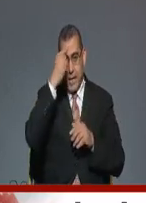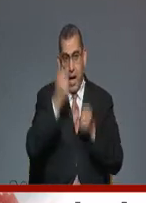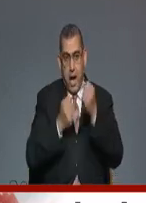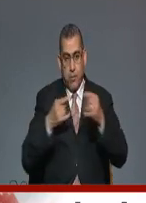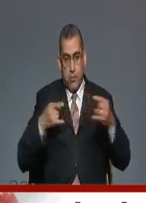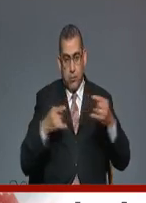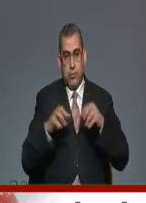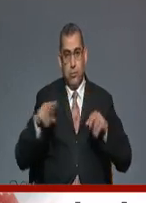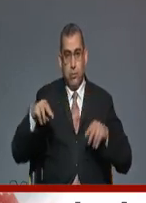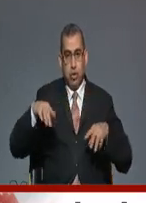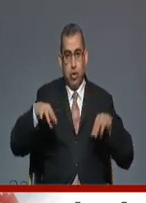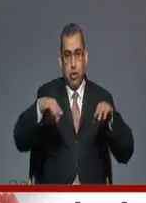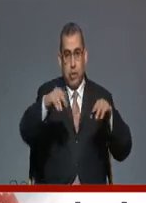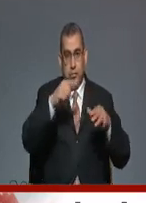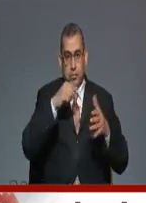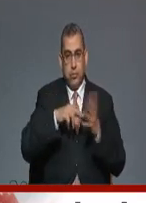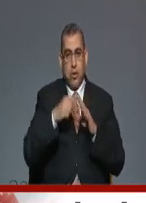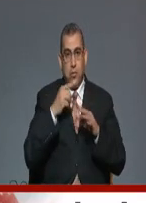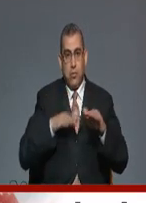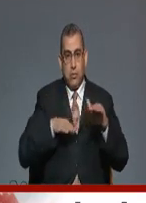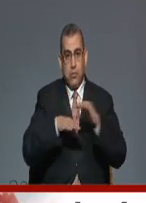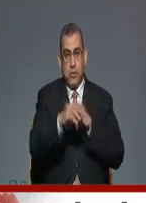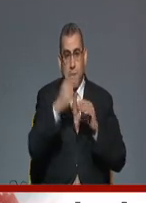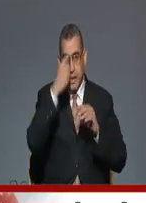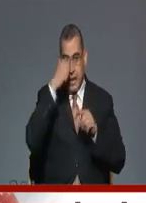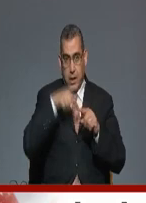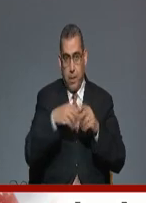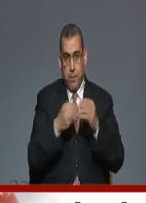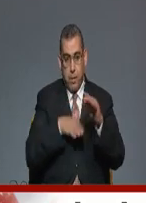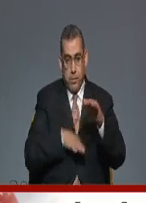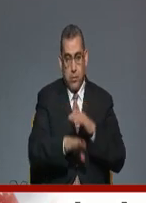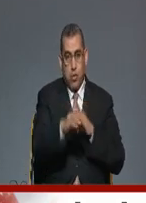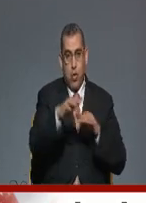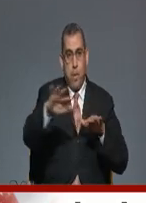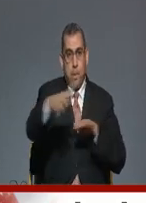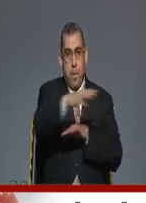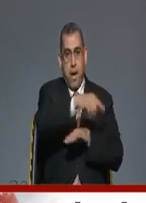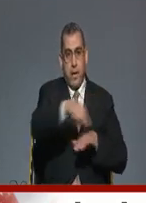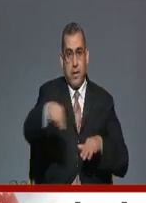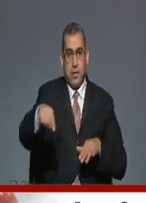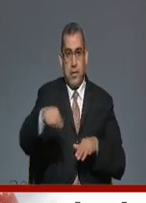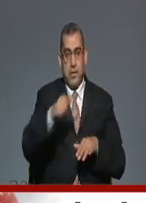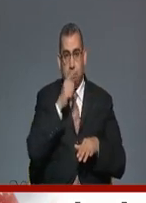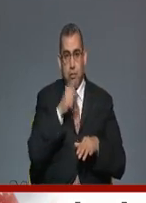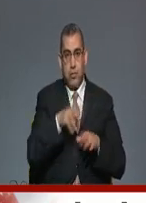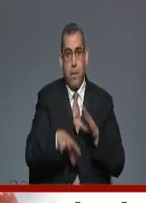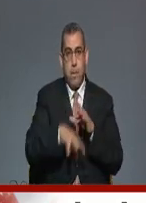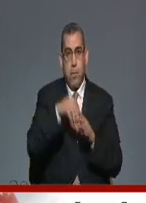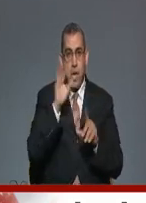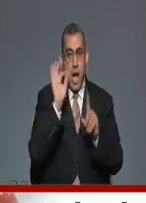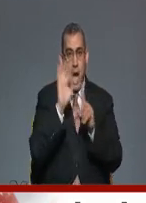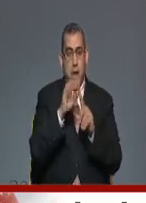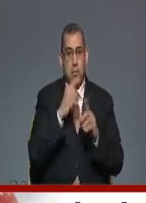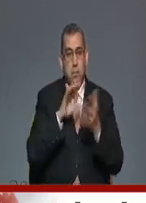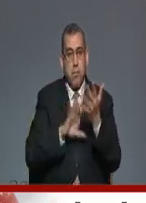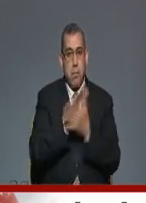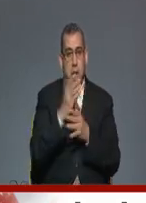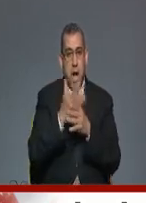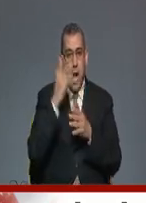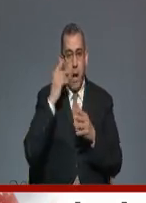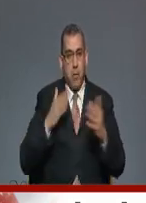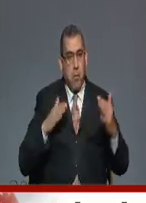والمشاه عند تقاطع شارع السادات مع طريق الكورنيش. يهدف المشروع لحل مشكلة